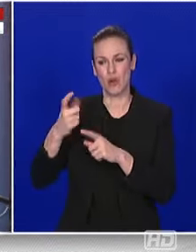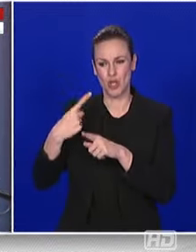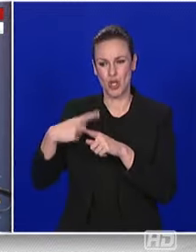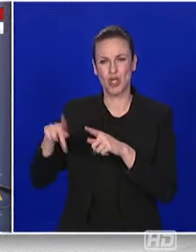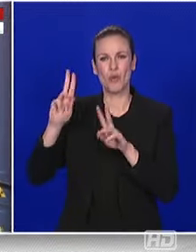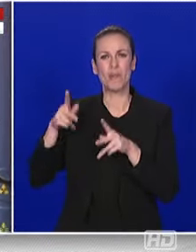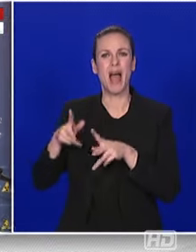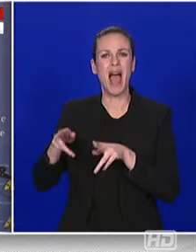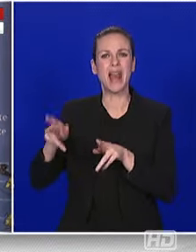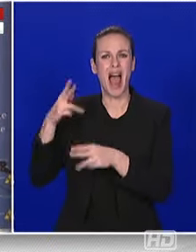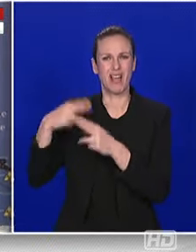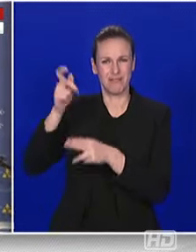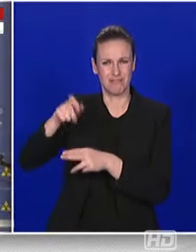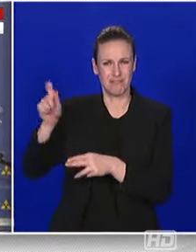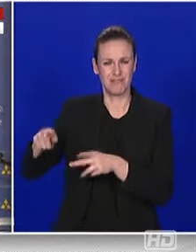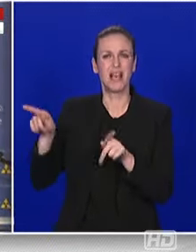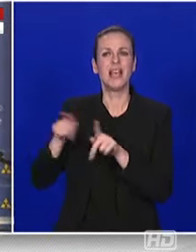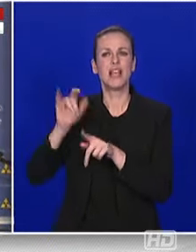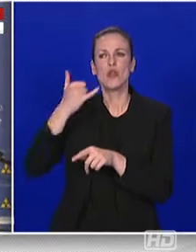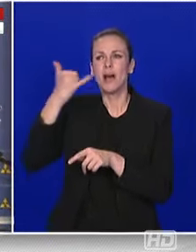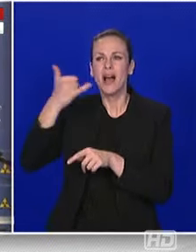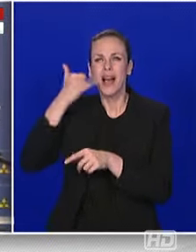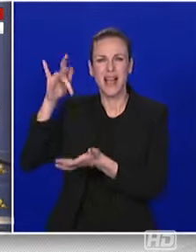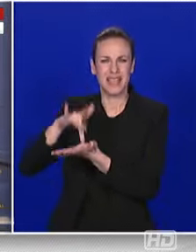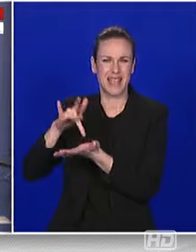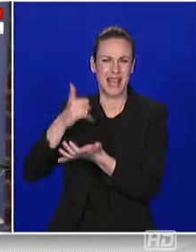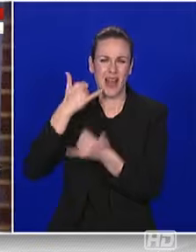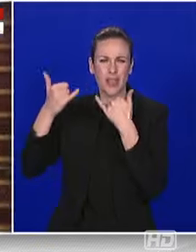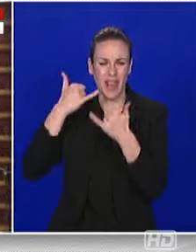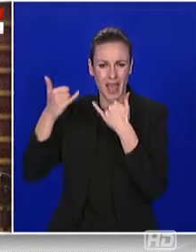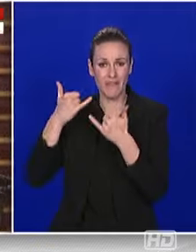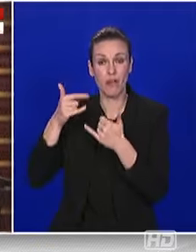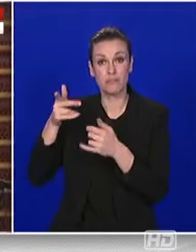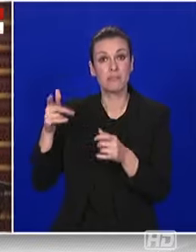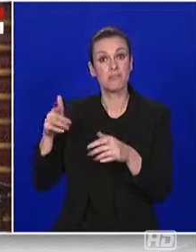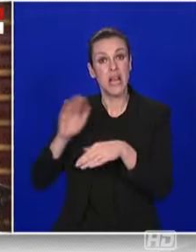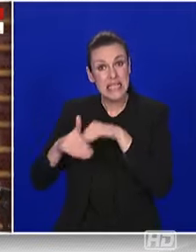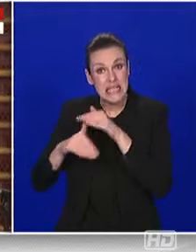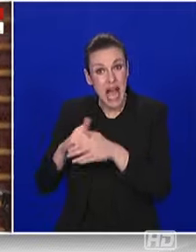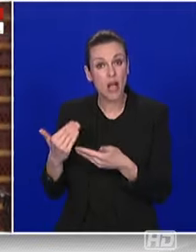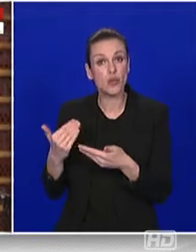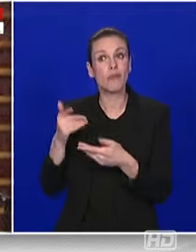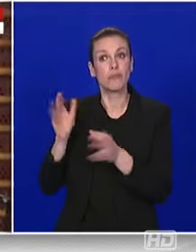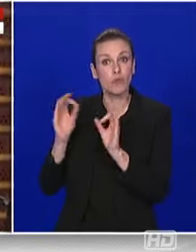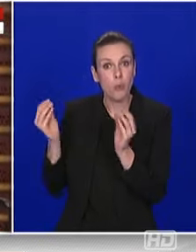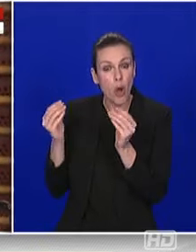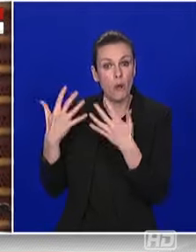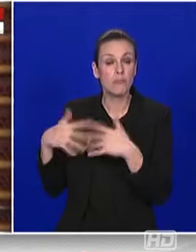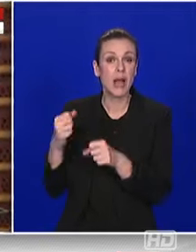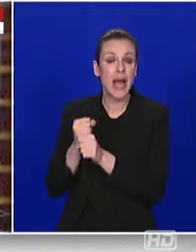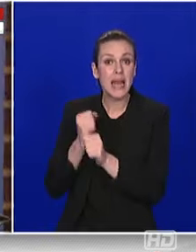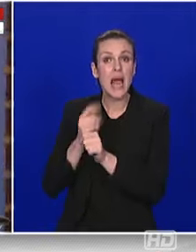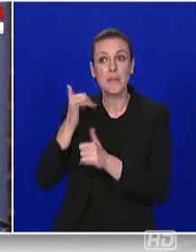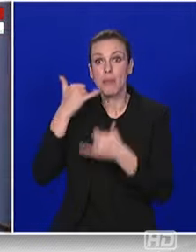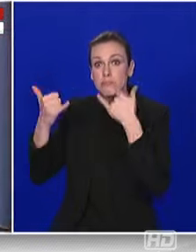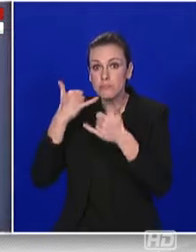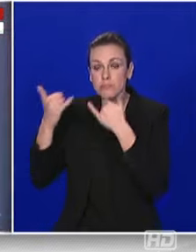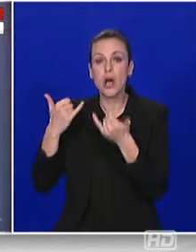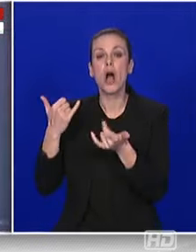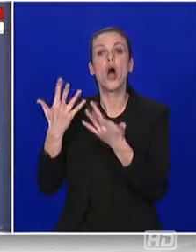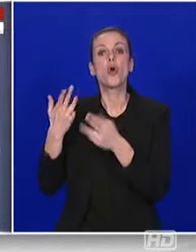onkološke pacijente i na uspostavu call centra, koliko ste zadovoljni s tim centrom, kako on funkcionira, koliko je bilo poziva i koliko